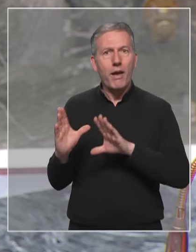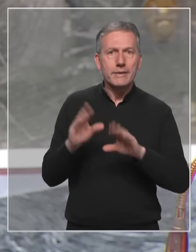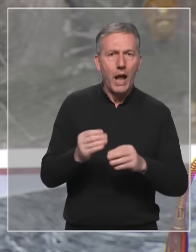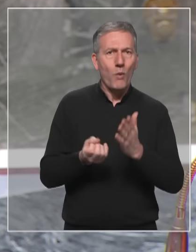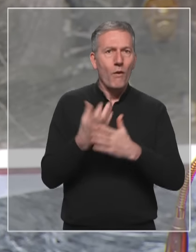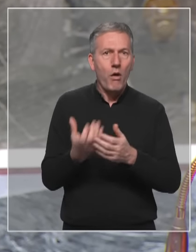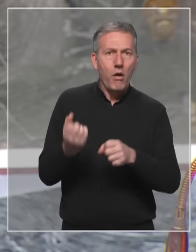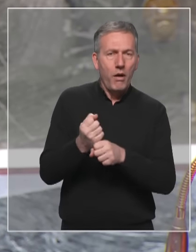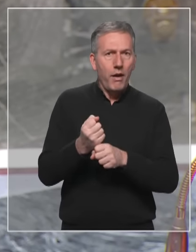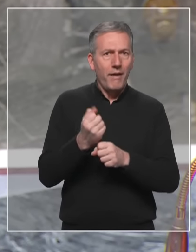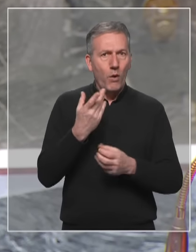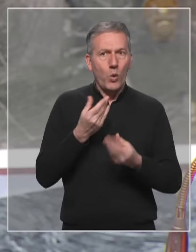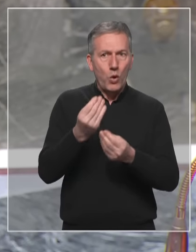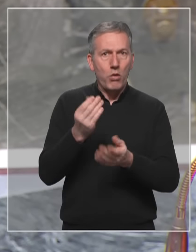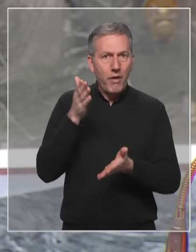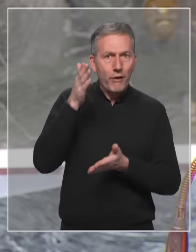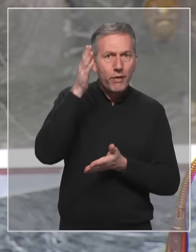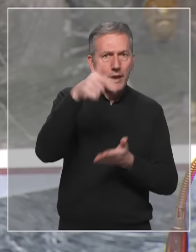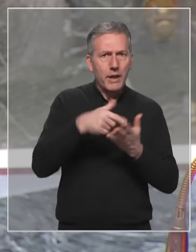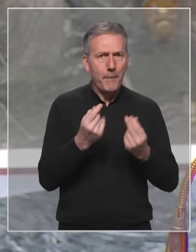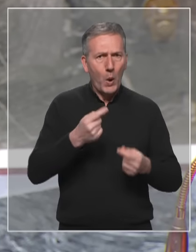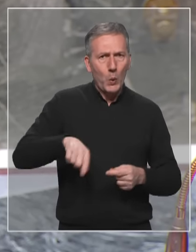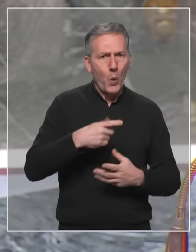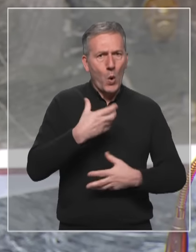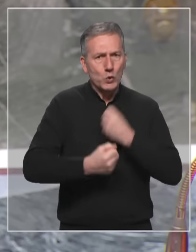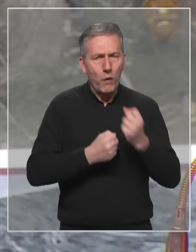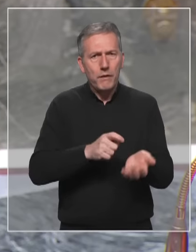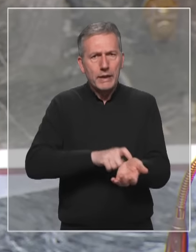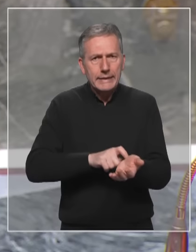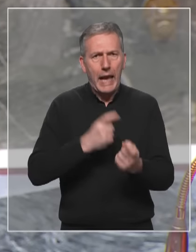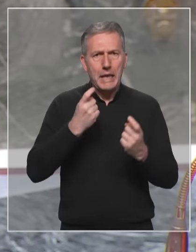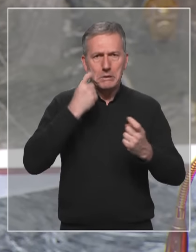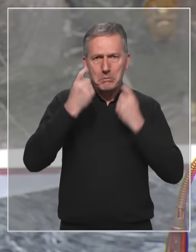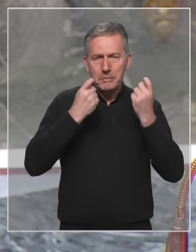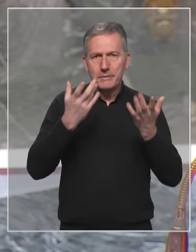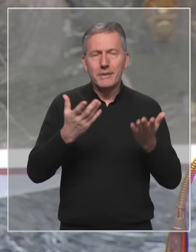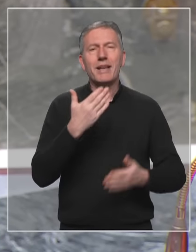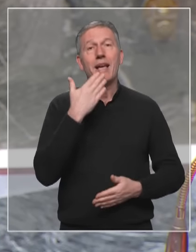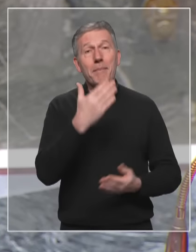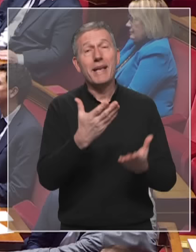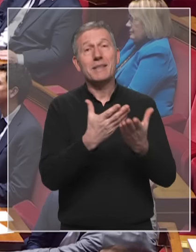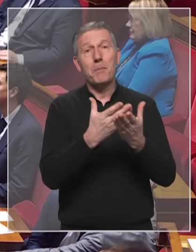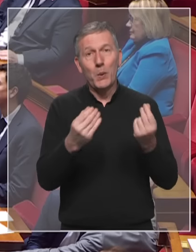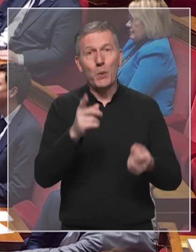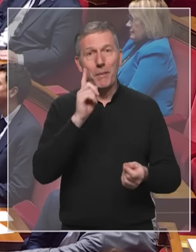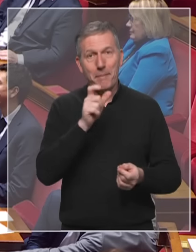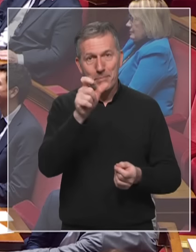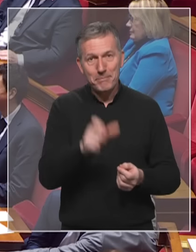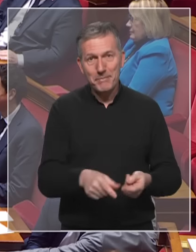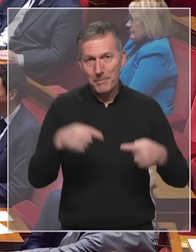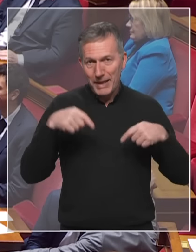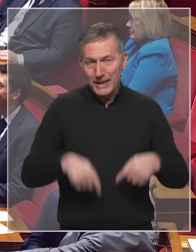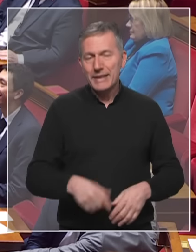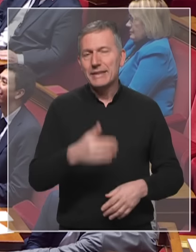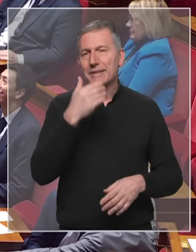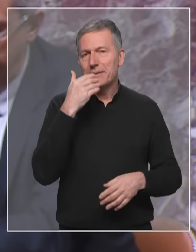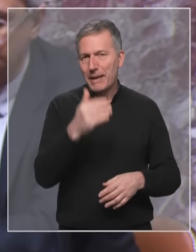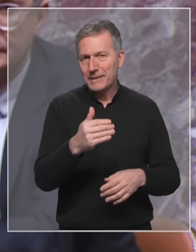mais beaucoup sont dans un grand état de stress, de souffrance, d'interrogation. Merci beaucoup, Madame la Ministre. Merci